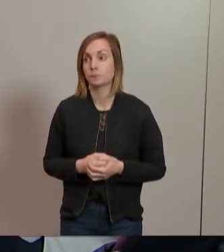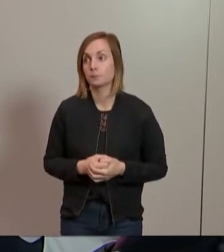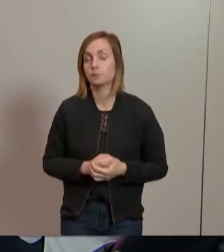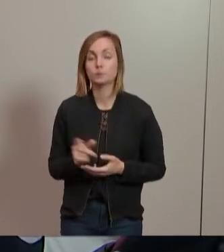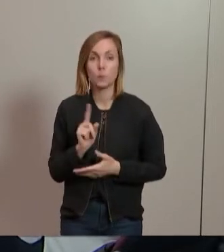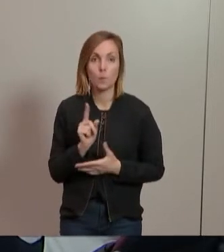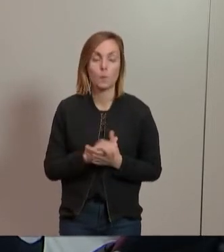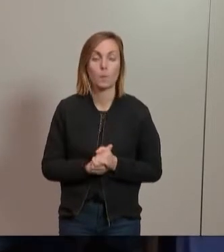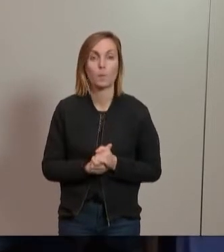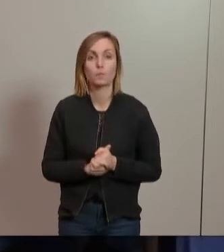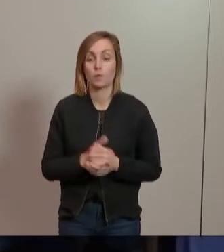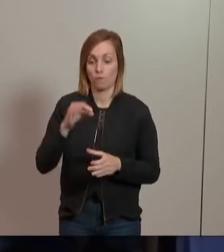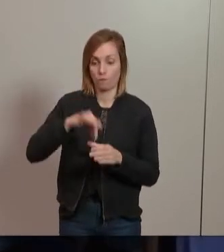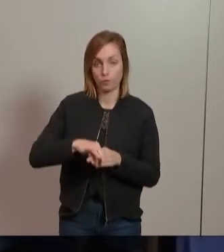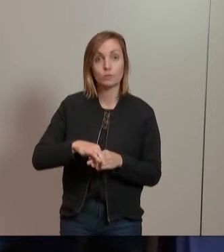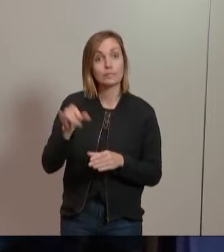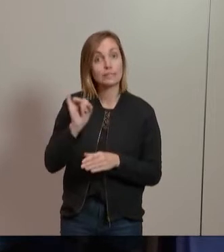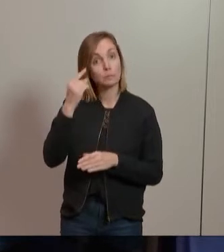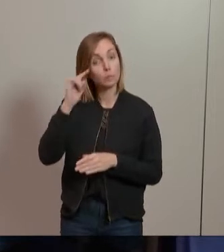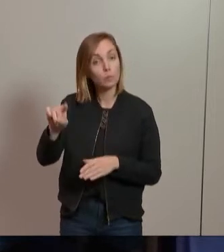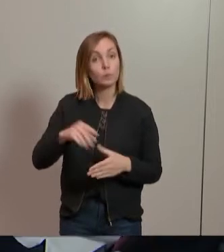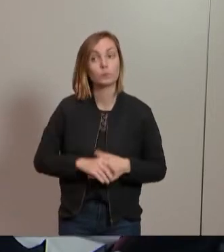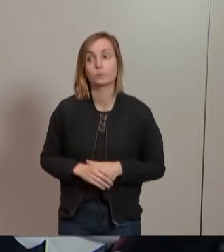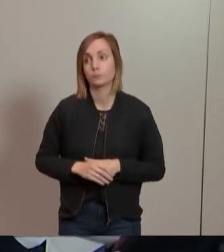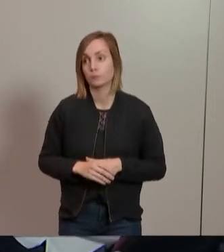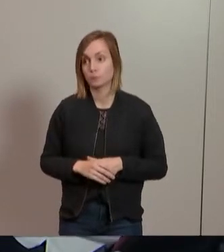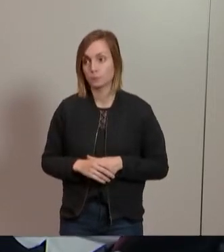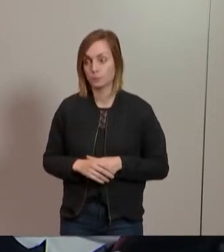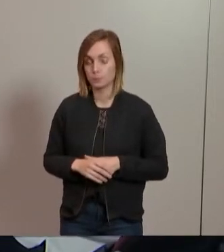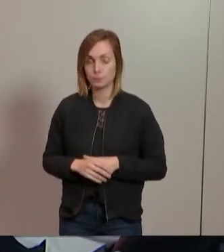Non ? Je la soumets donc au vote. Qui est pour ?